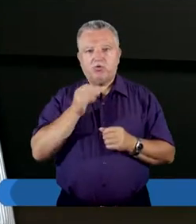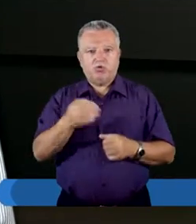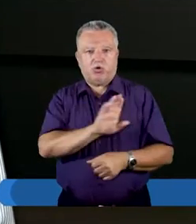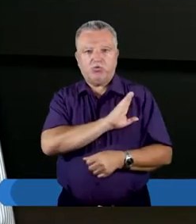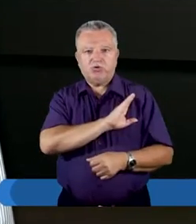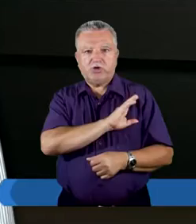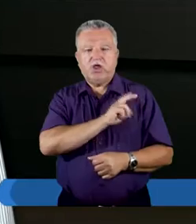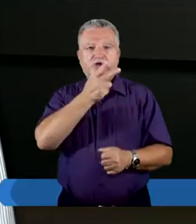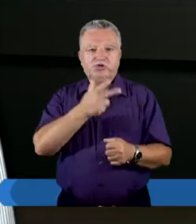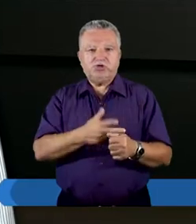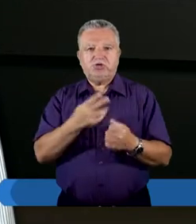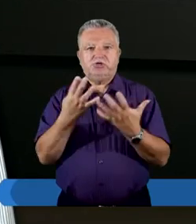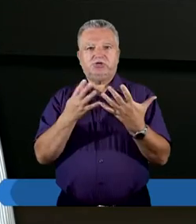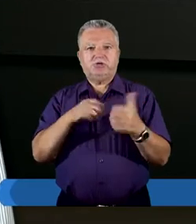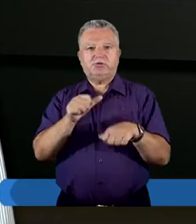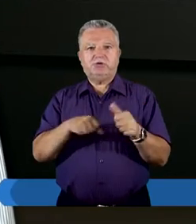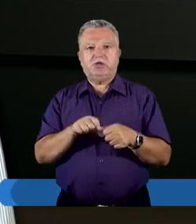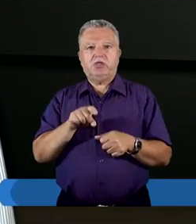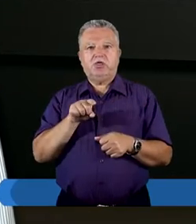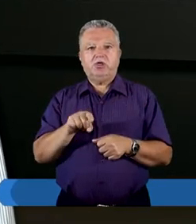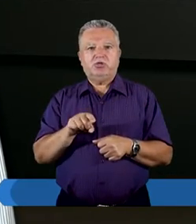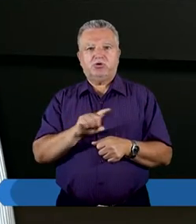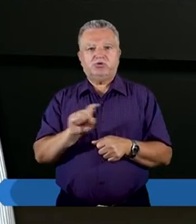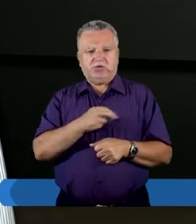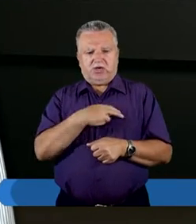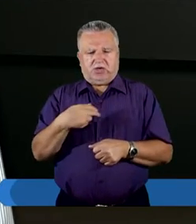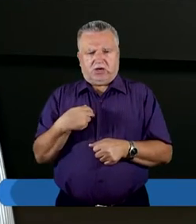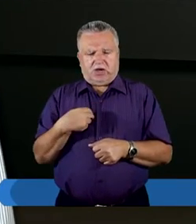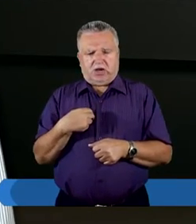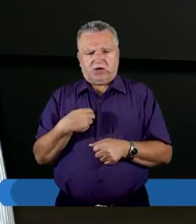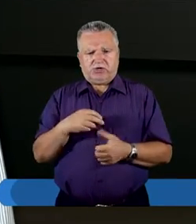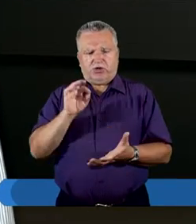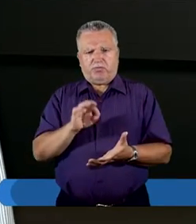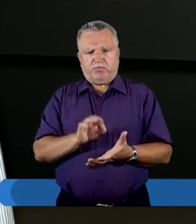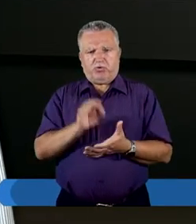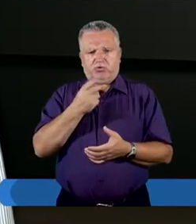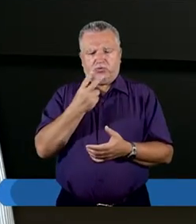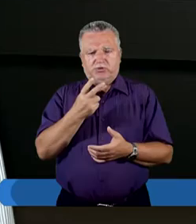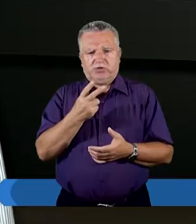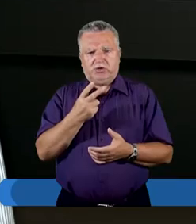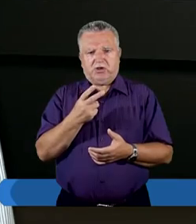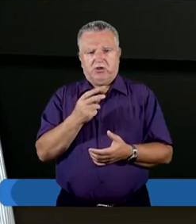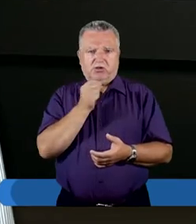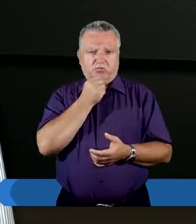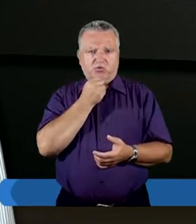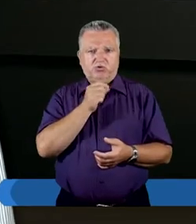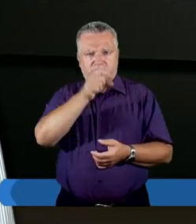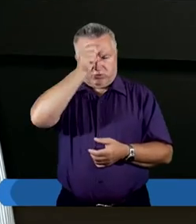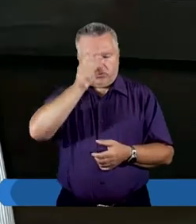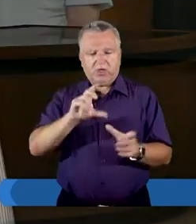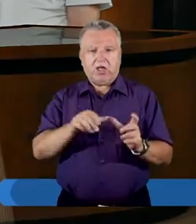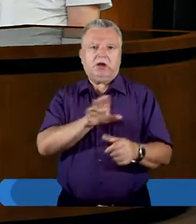jest. 39 lat, to nawet z naszej perspektywy, no człowiek w sile wieku, przed nim całe życie, a jednak